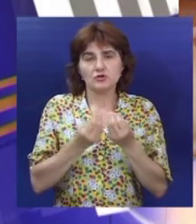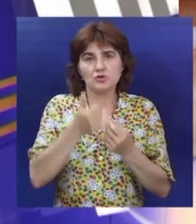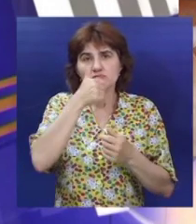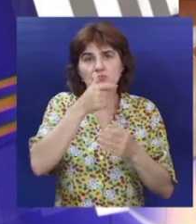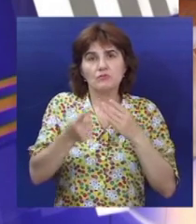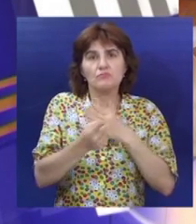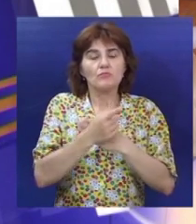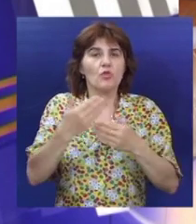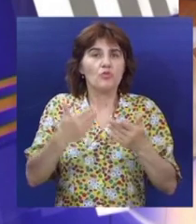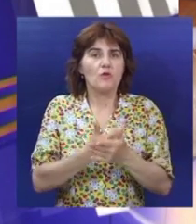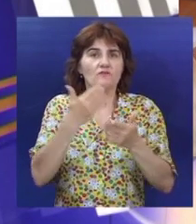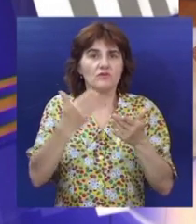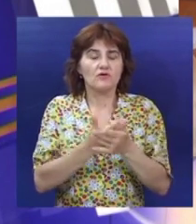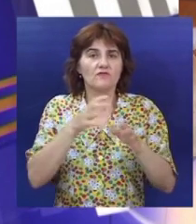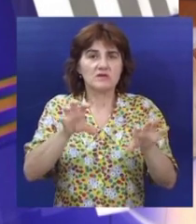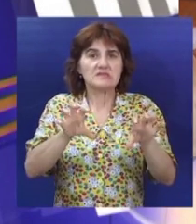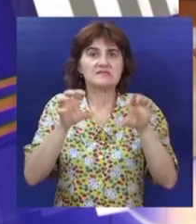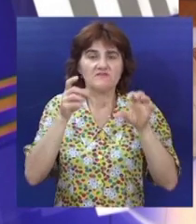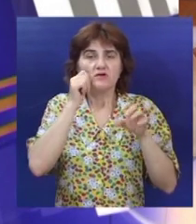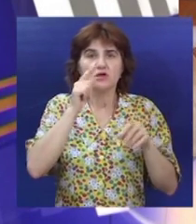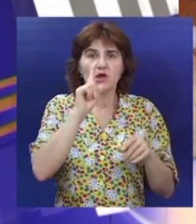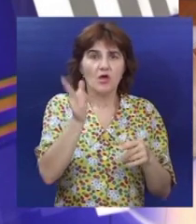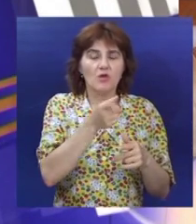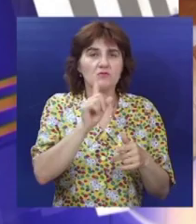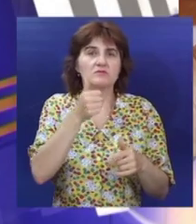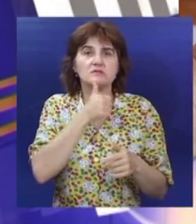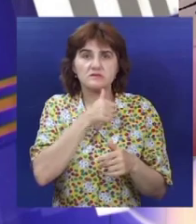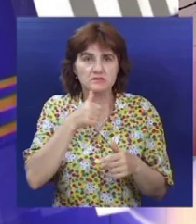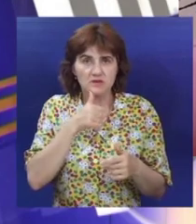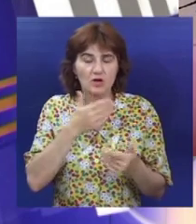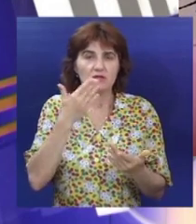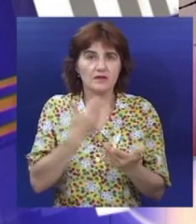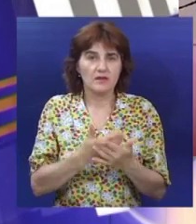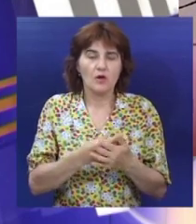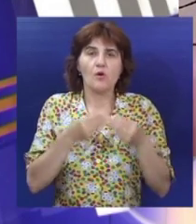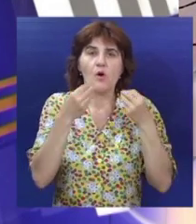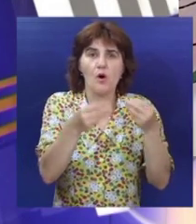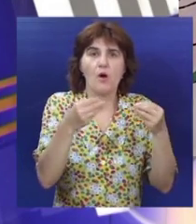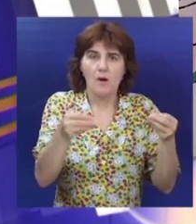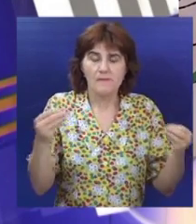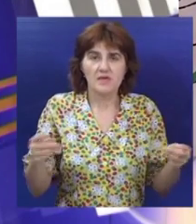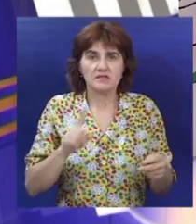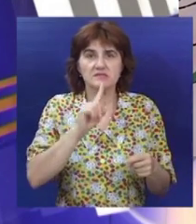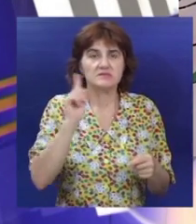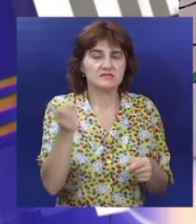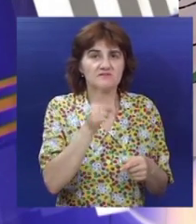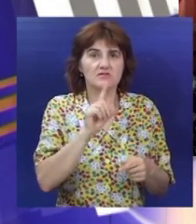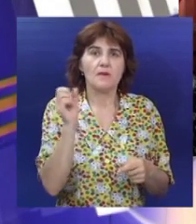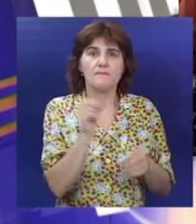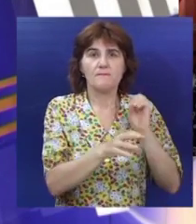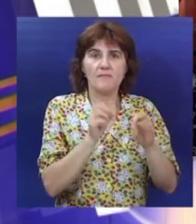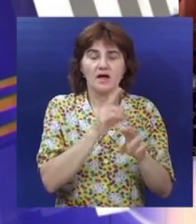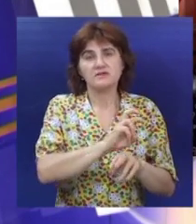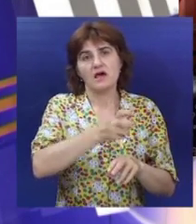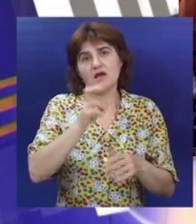koja kroz razne radionice želi da podigne svest o životnoj sredini korisnika. Cilj je da se objasni građanima da se otpad